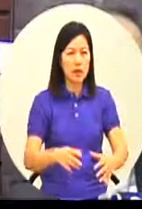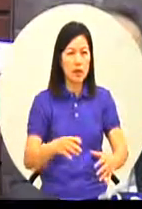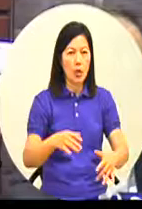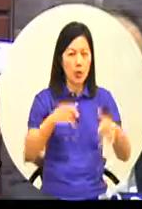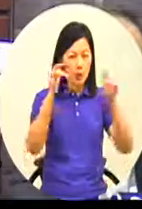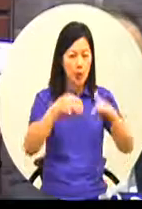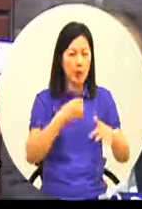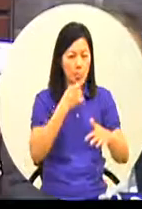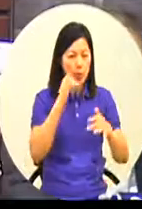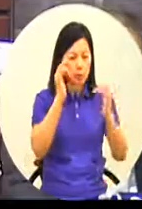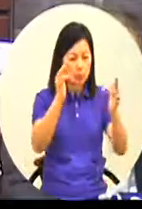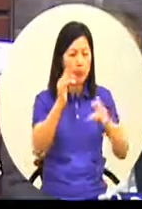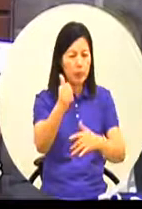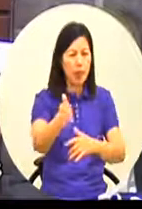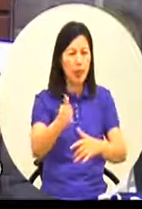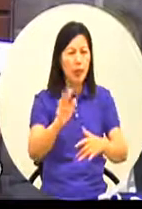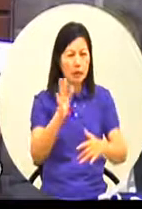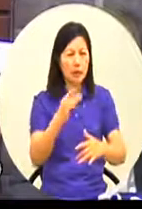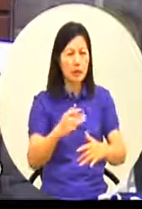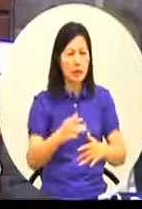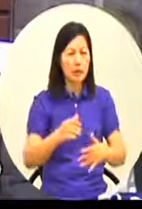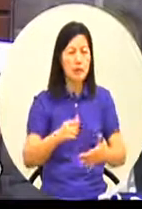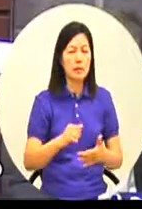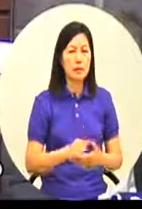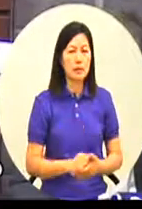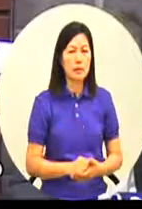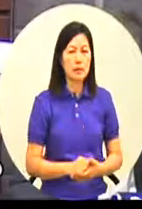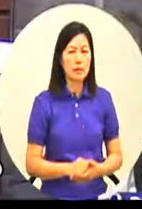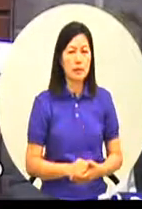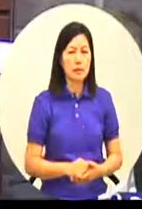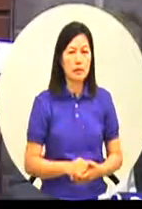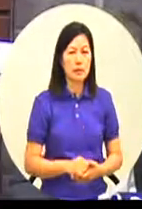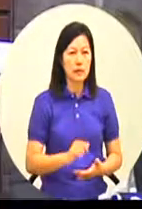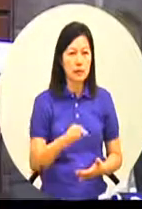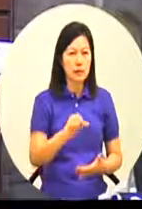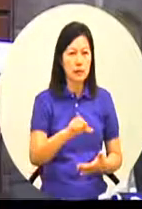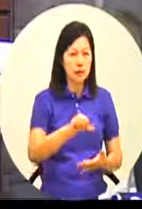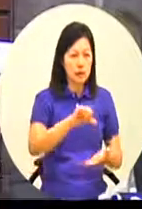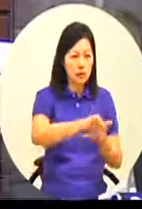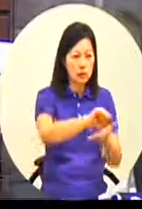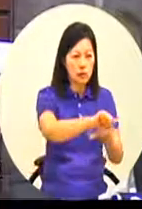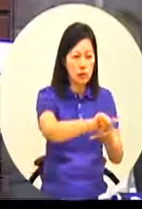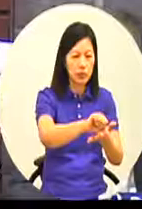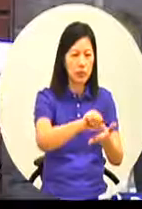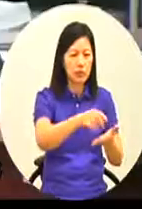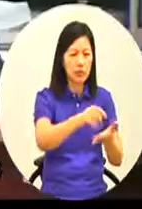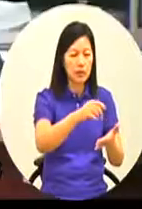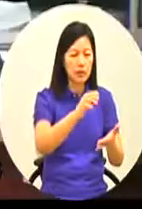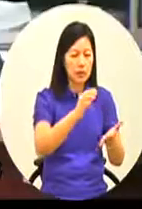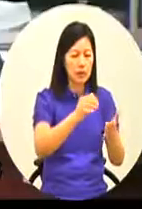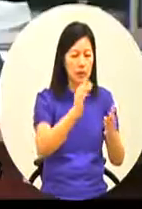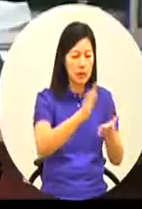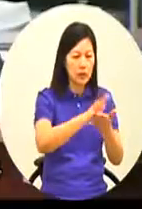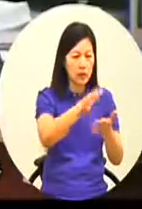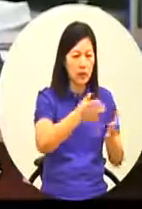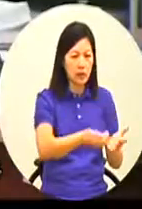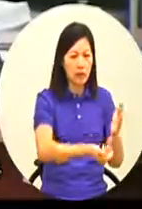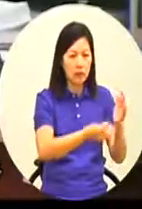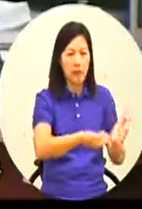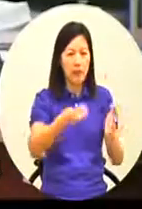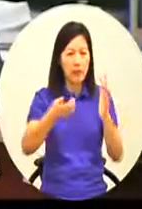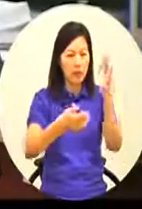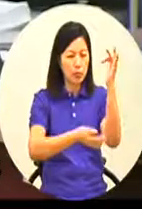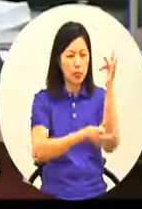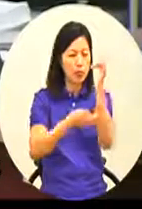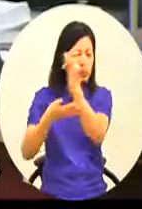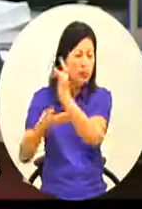树种了哈，比较有这种树种，我们再来做一个迁移的动作。 没有，这个拜托一下，先给修